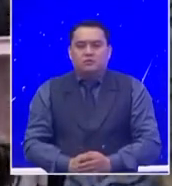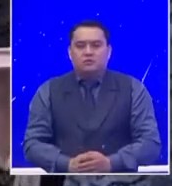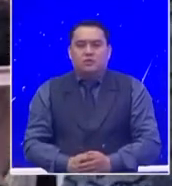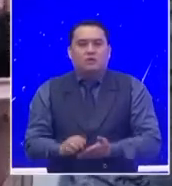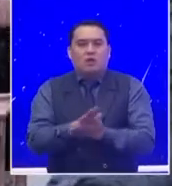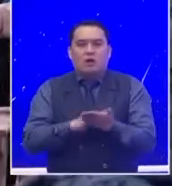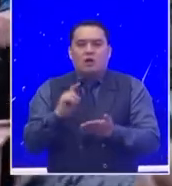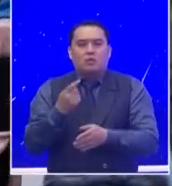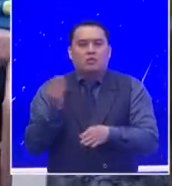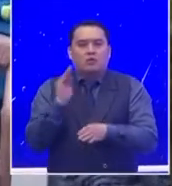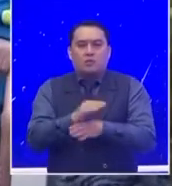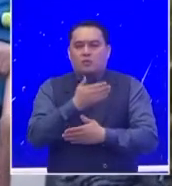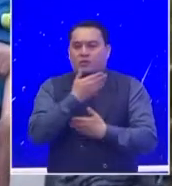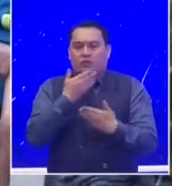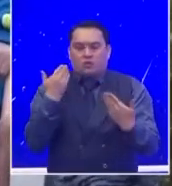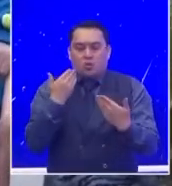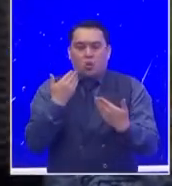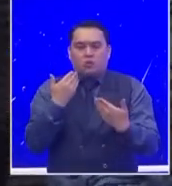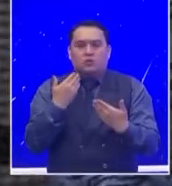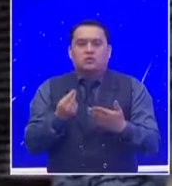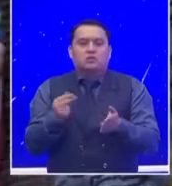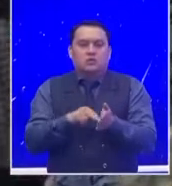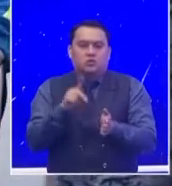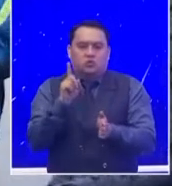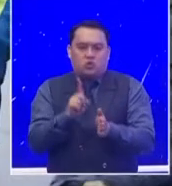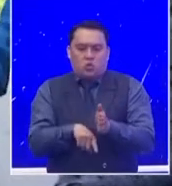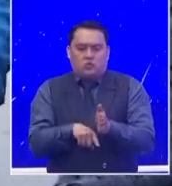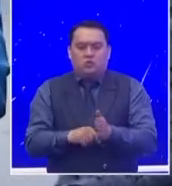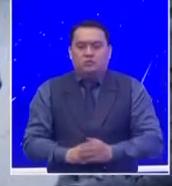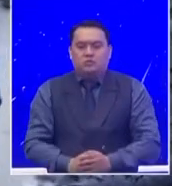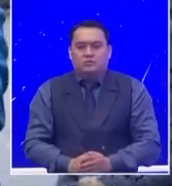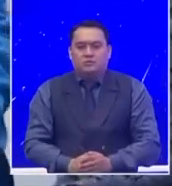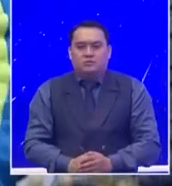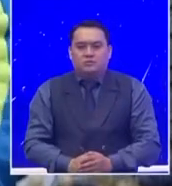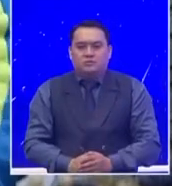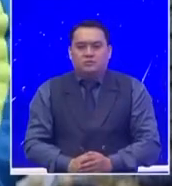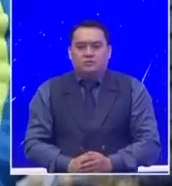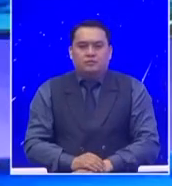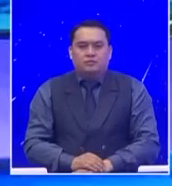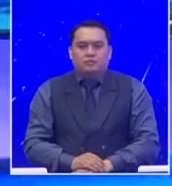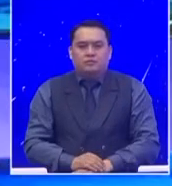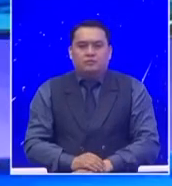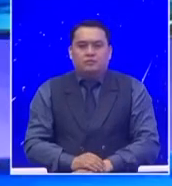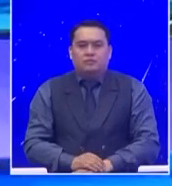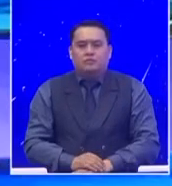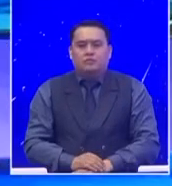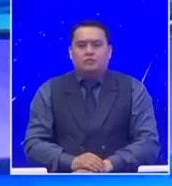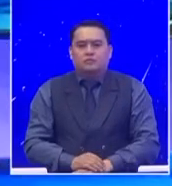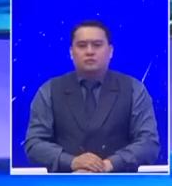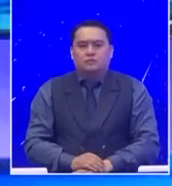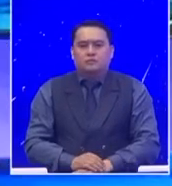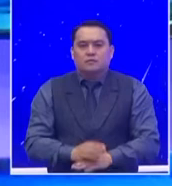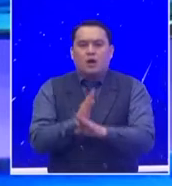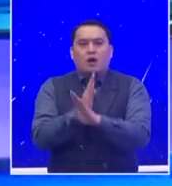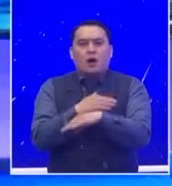Никаких химикатов, все только натуральное. Да и к тому же по цене приемлемо, чем покупать разные таблетки. Жертвой взрыва